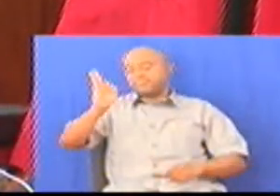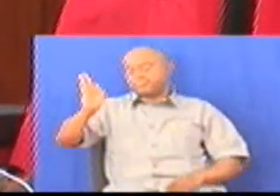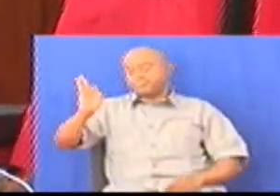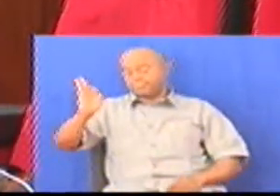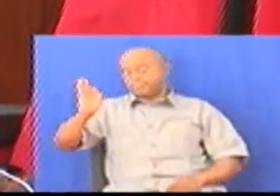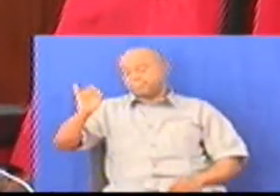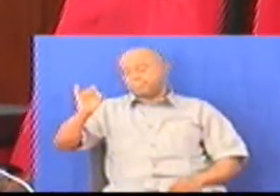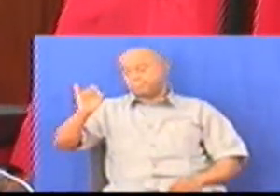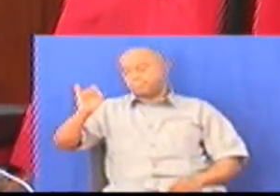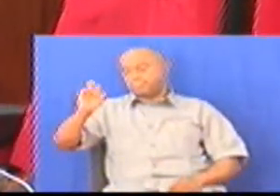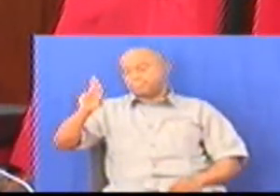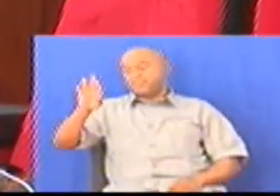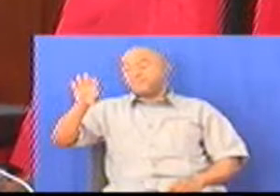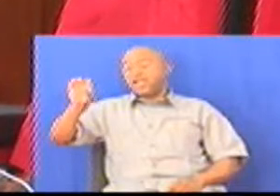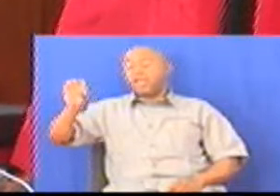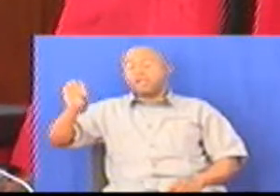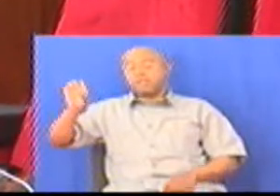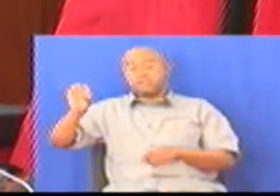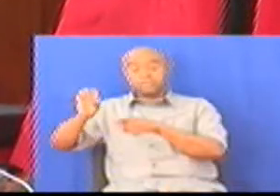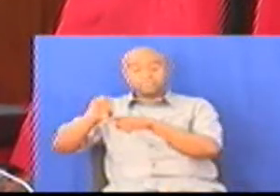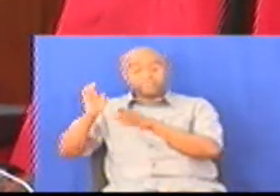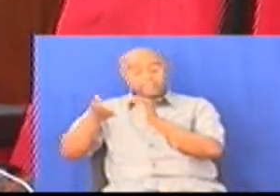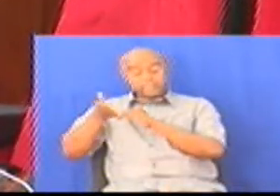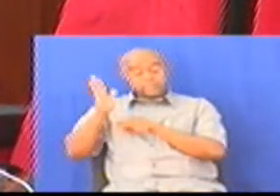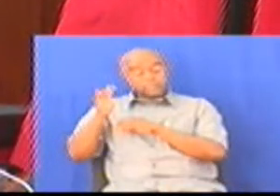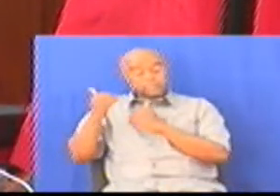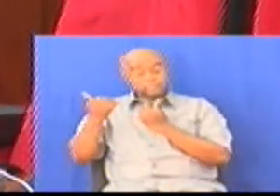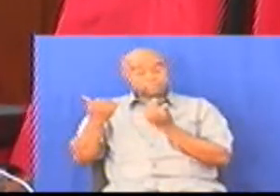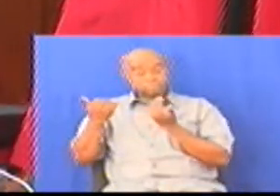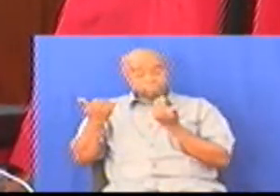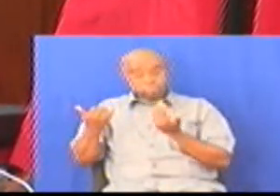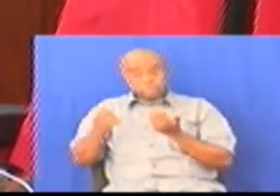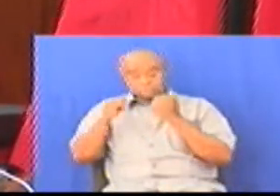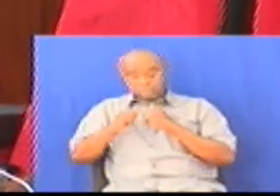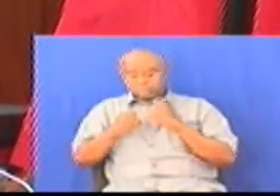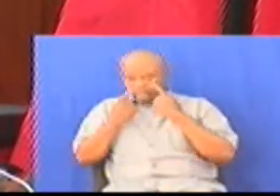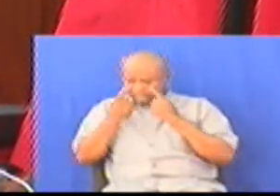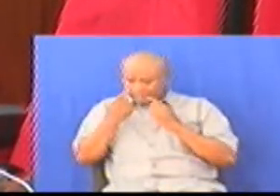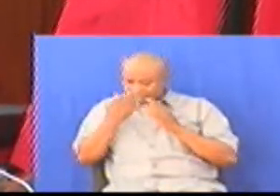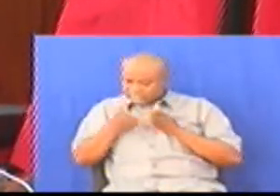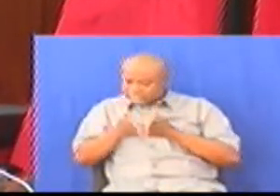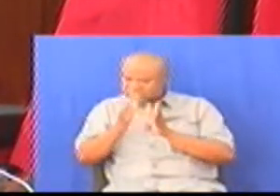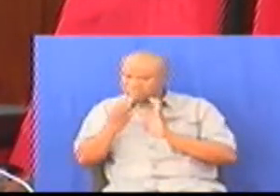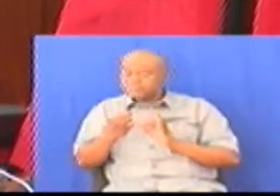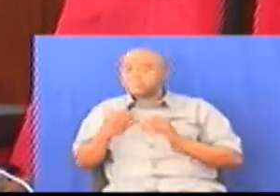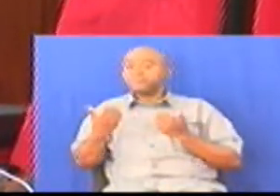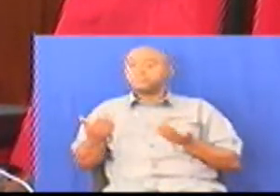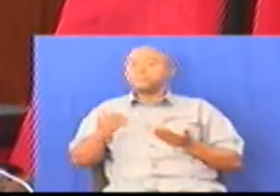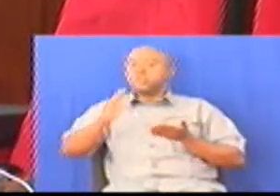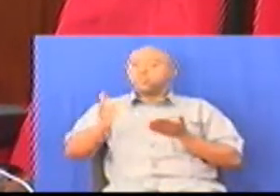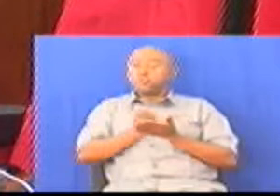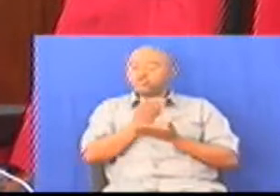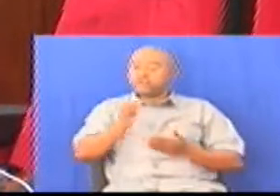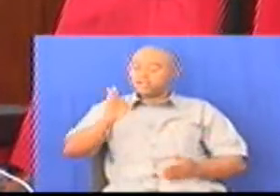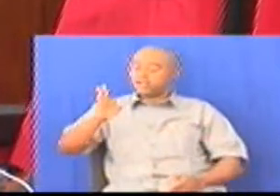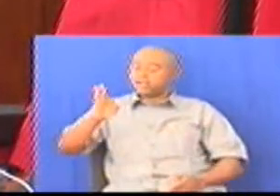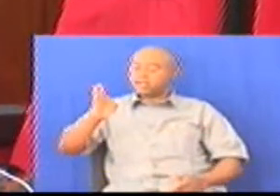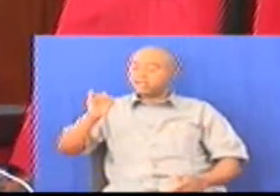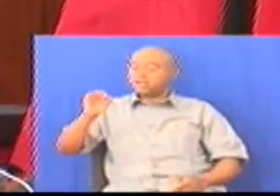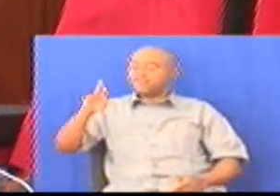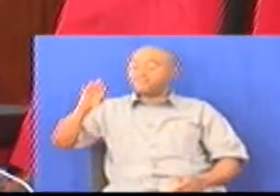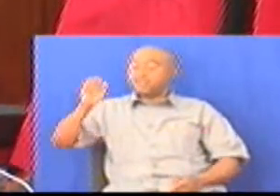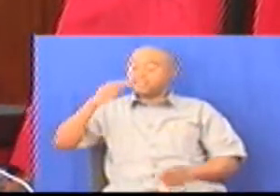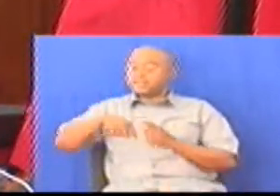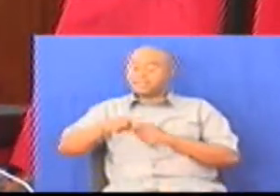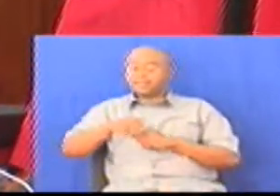lisaulika kwa sababu iko kwenye kanuni, basi serikali iweze kuangalia namna kuondoa fire katika kilimo, ile